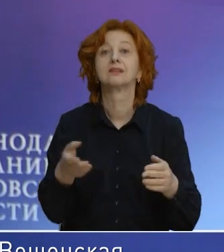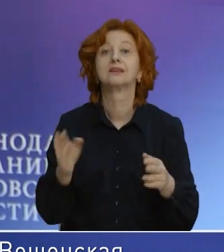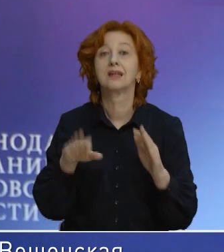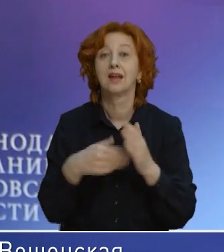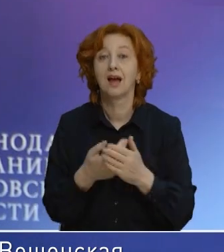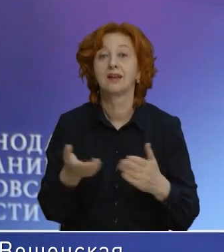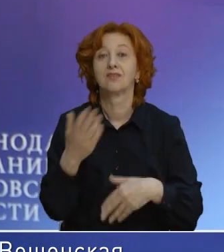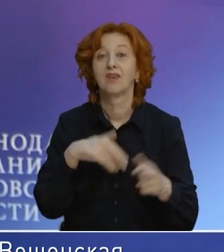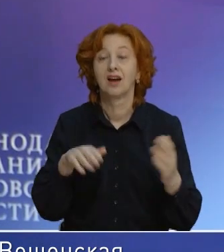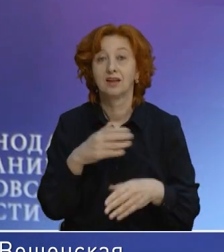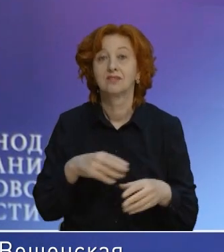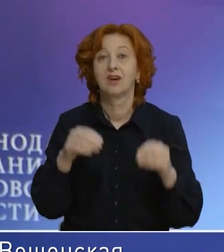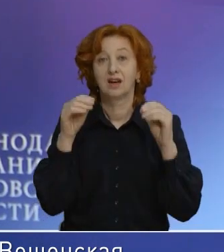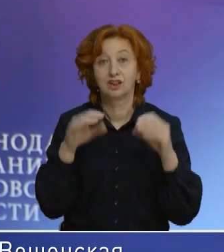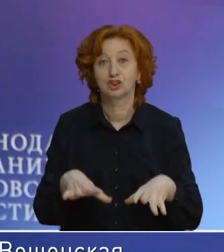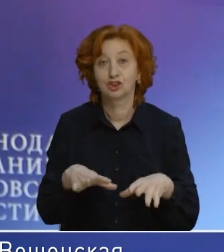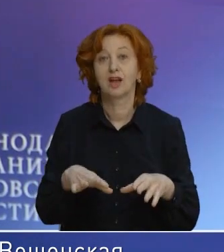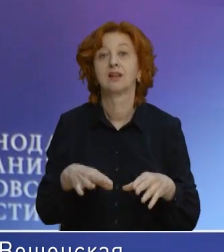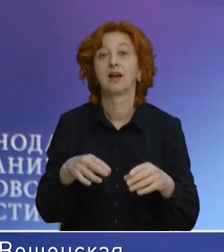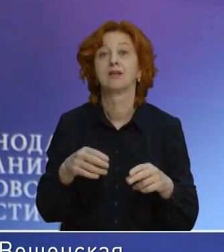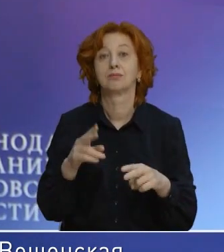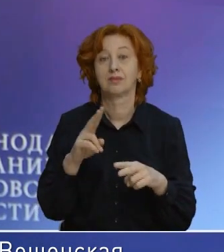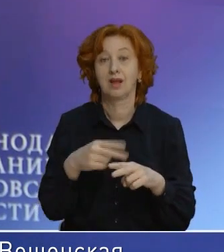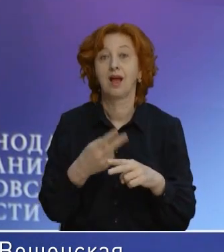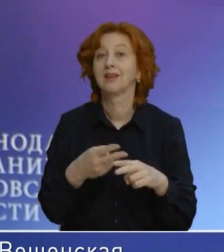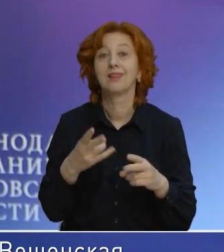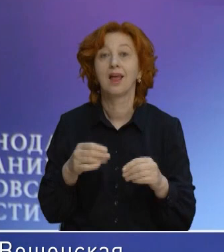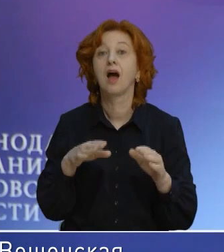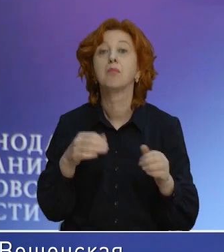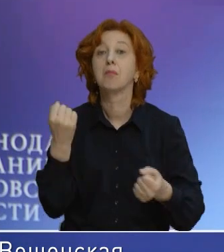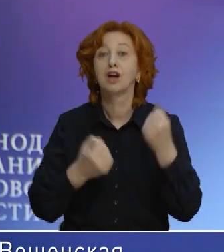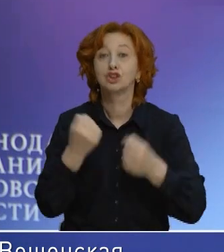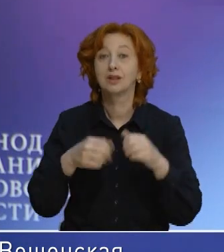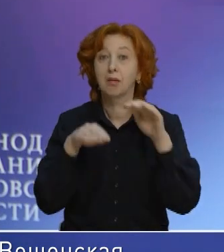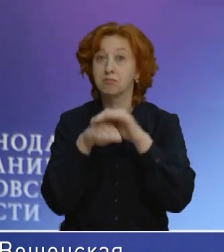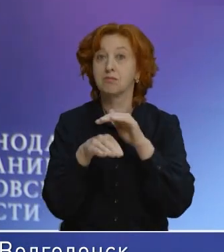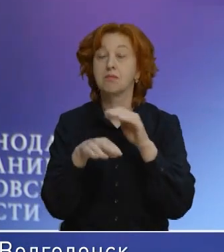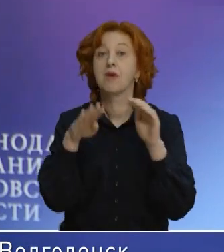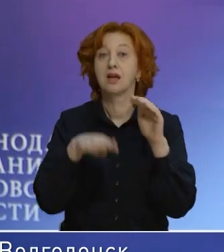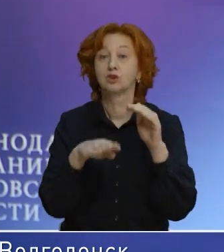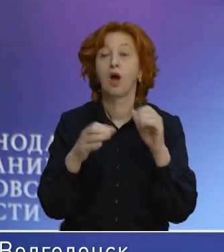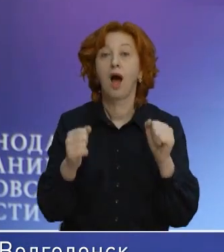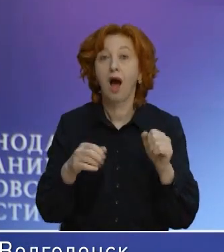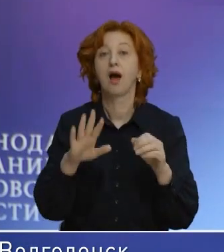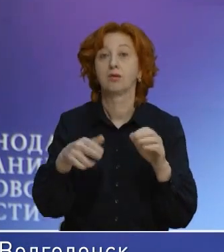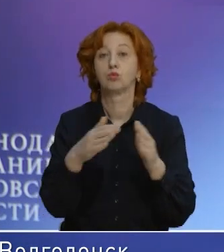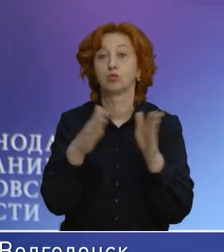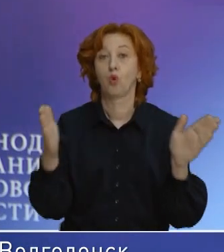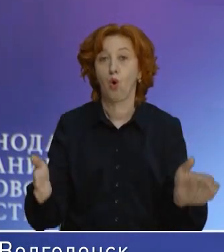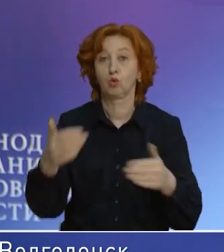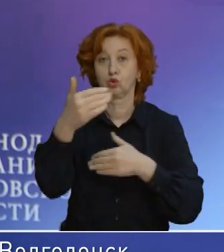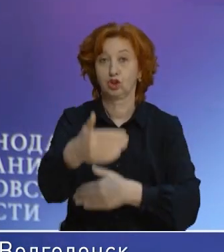инвалидам. Обращаю внимание, не машинное место, а именно земельные участки для строительства отдельного